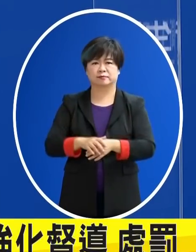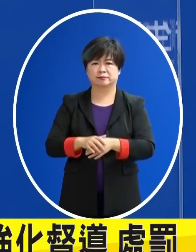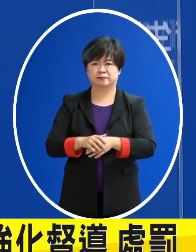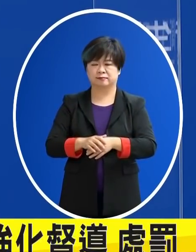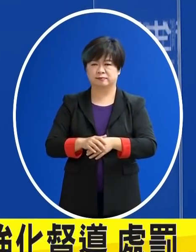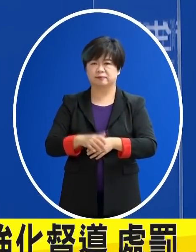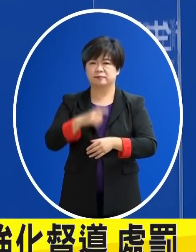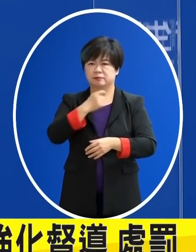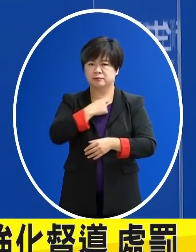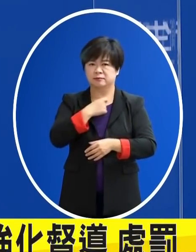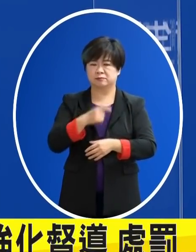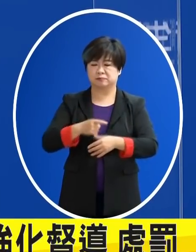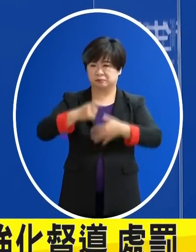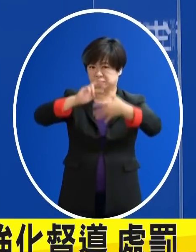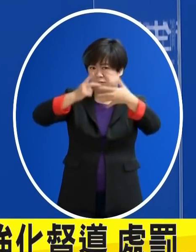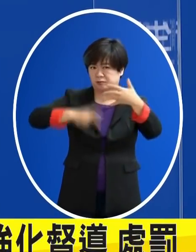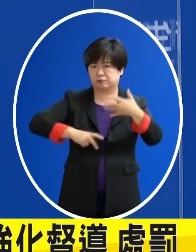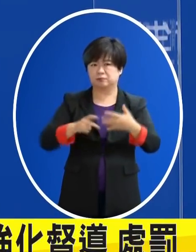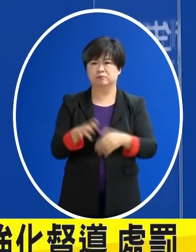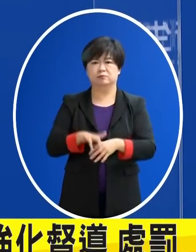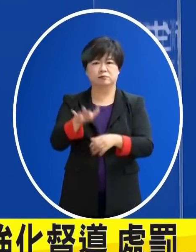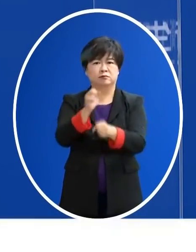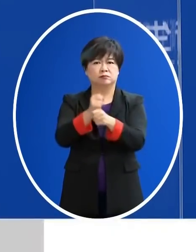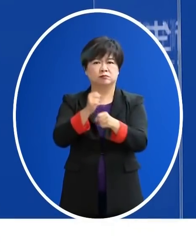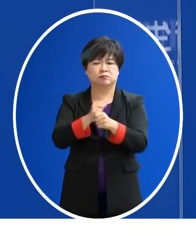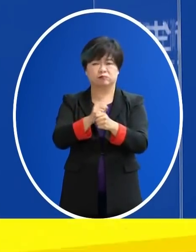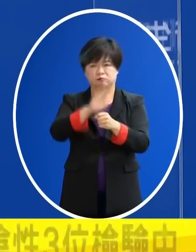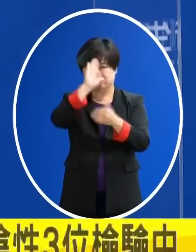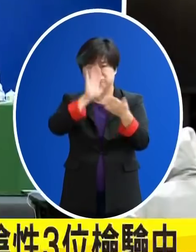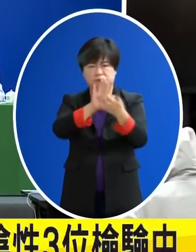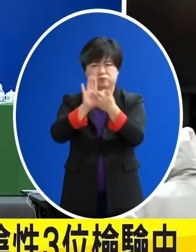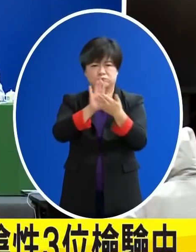关机组员的这个防疫作为。